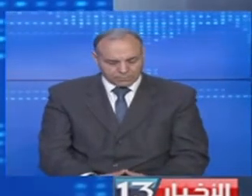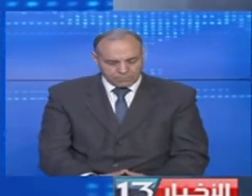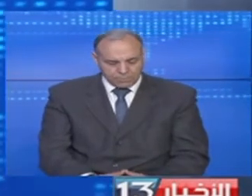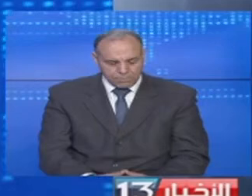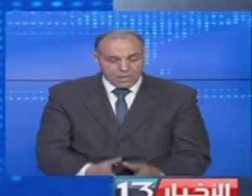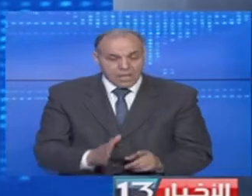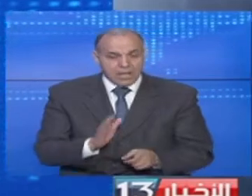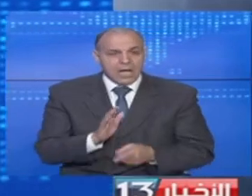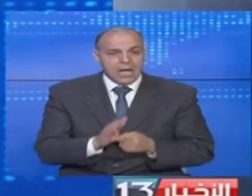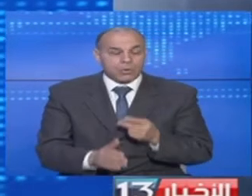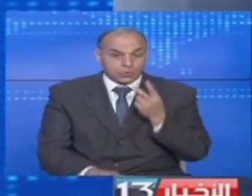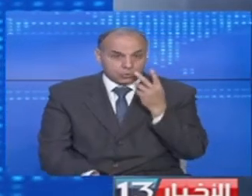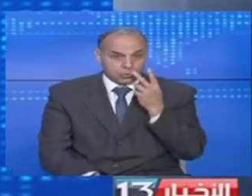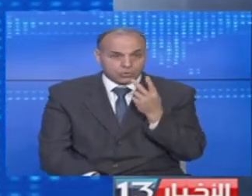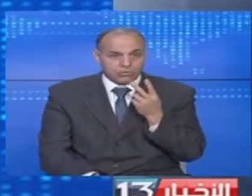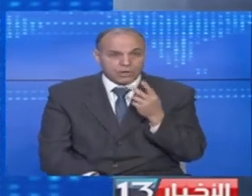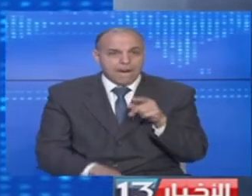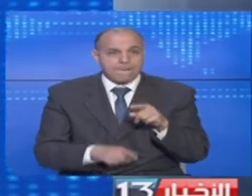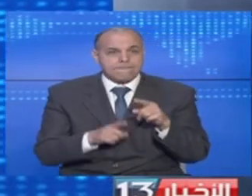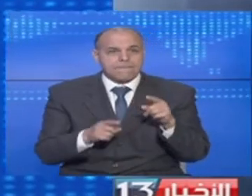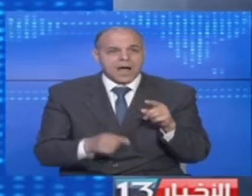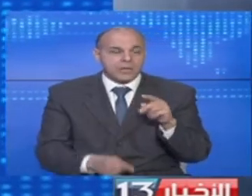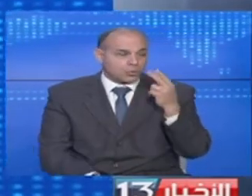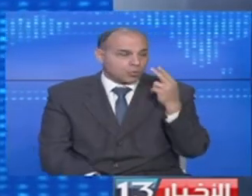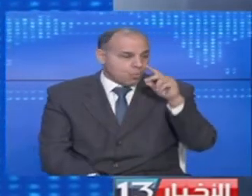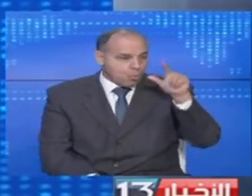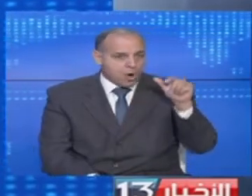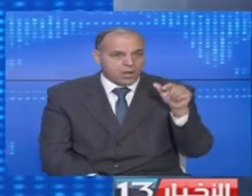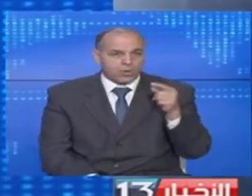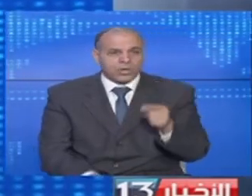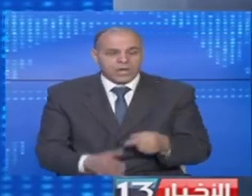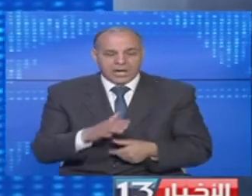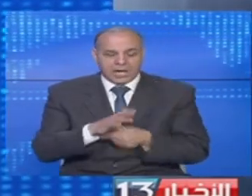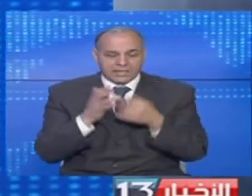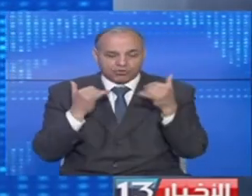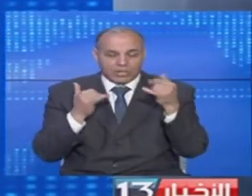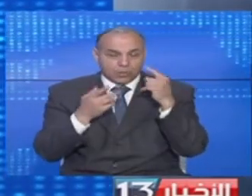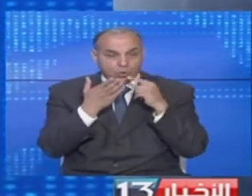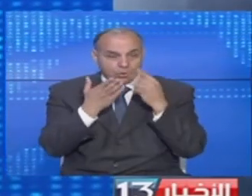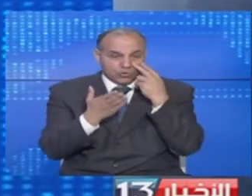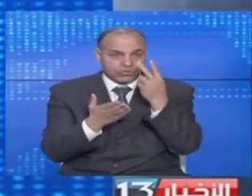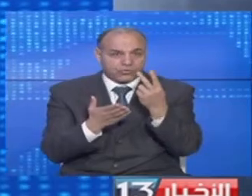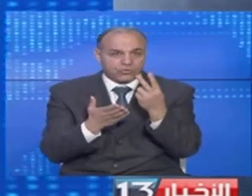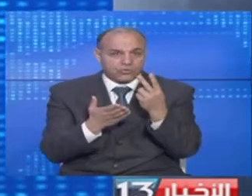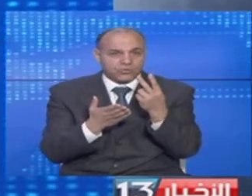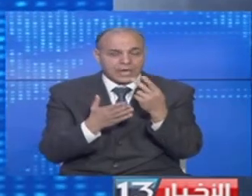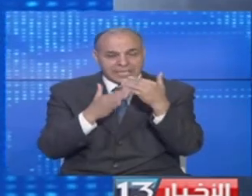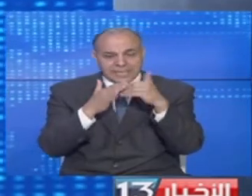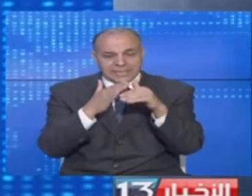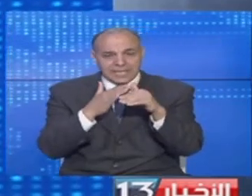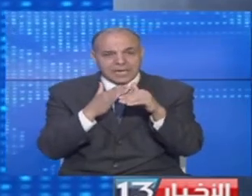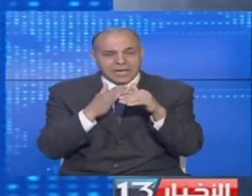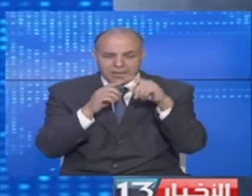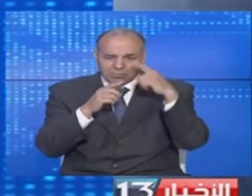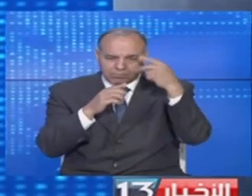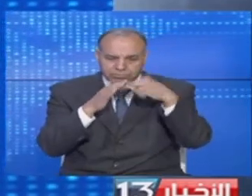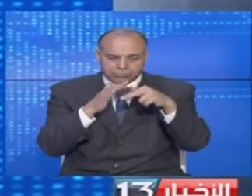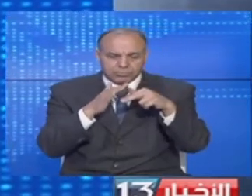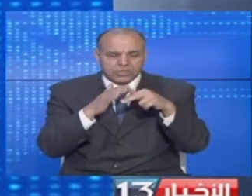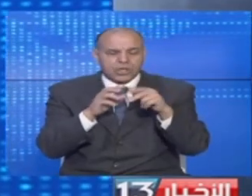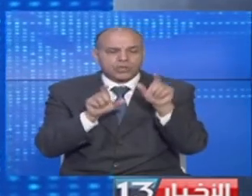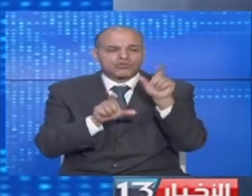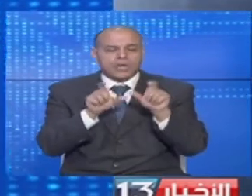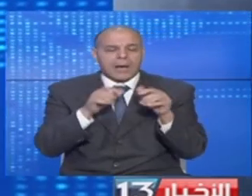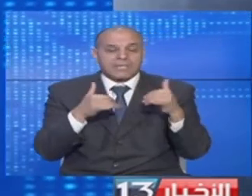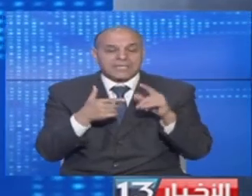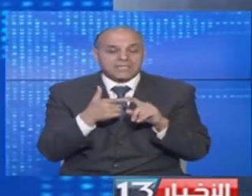في أول ظهور له بعد نحو شهرين، وجه الرئيس الجزائري عبد المجيد تبون رسالة مصورة إلى الشعب